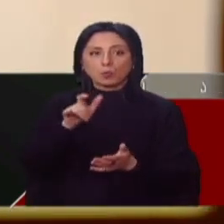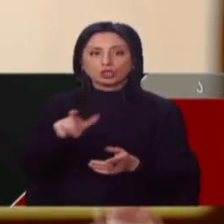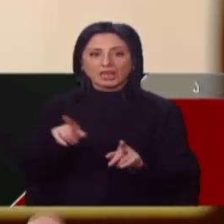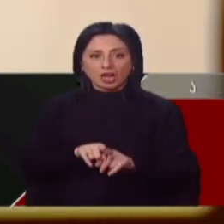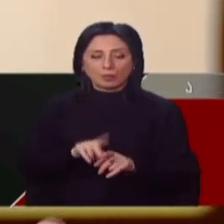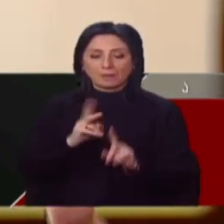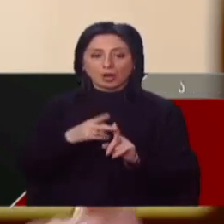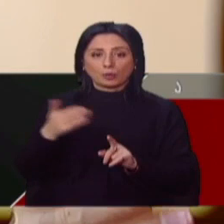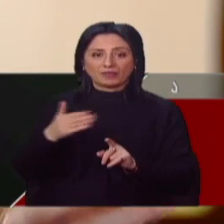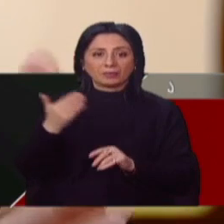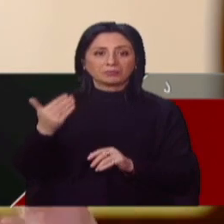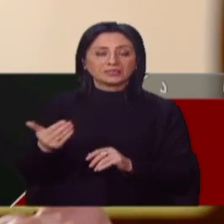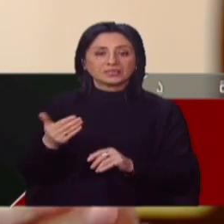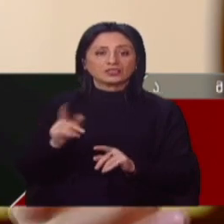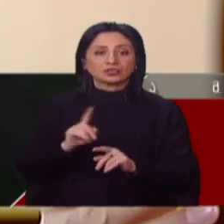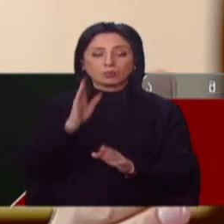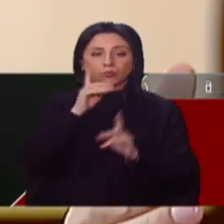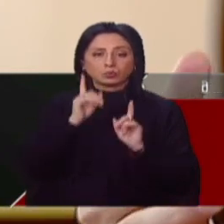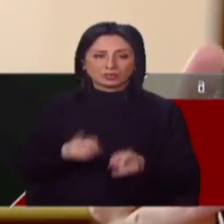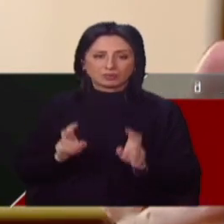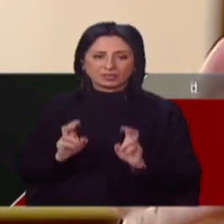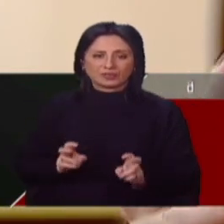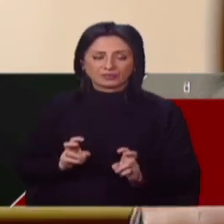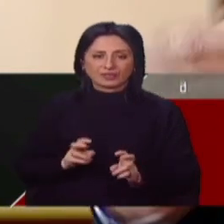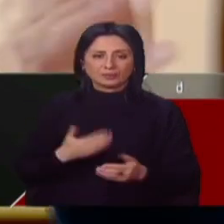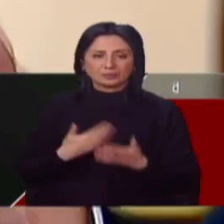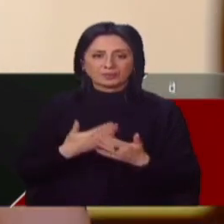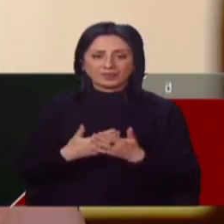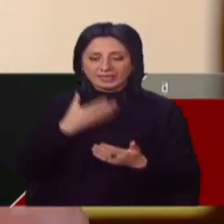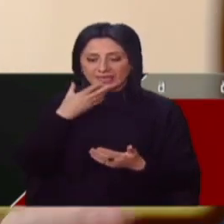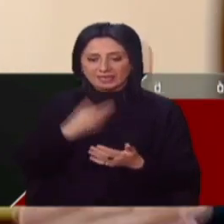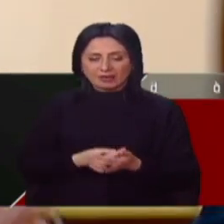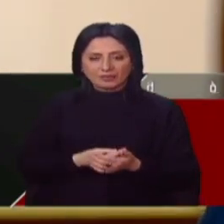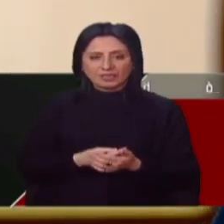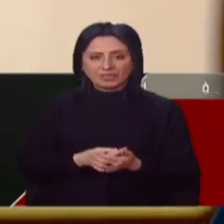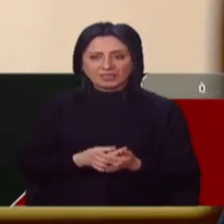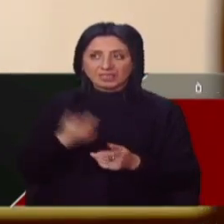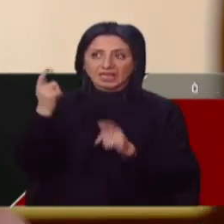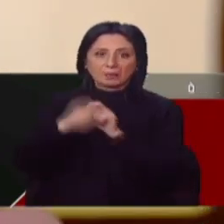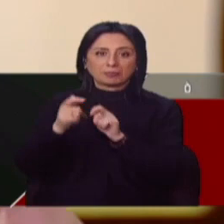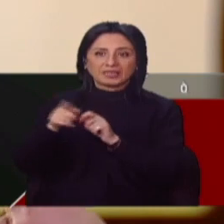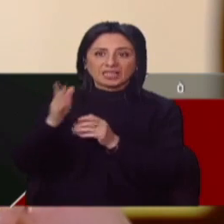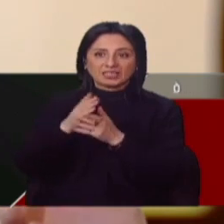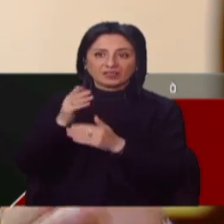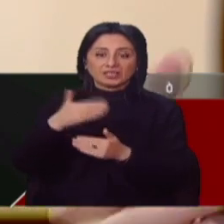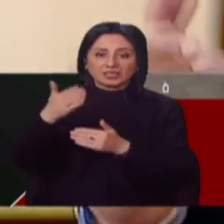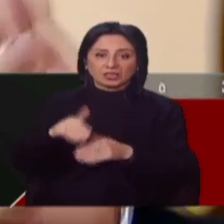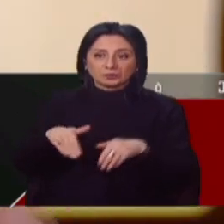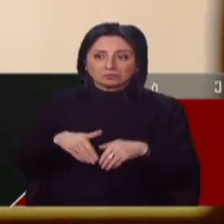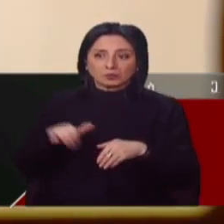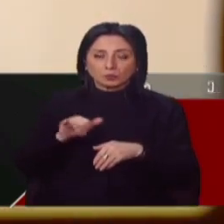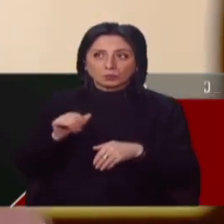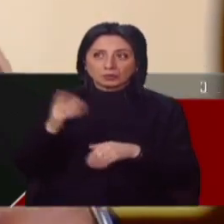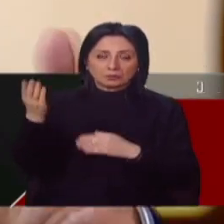khridan da meore mkhri visini bunebrivia ese vtkat tavisi damfinansablebis tsinashe an